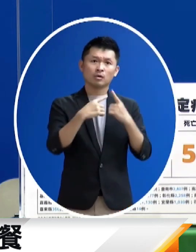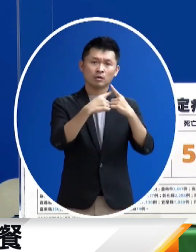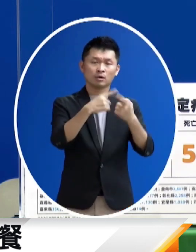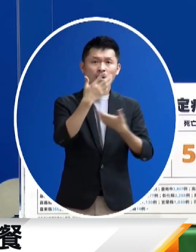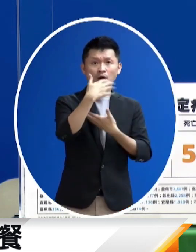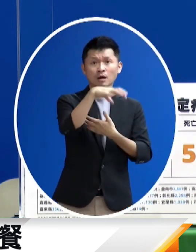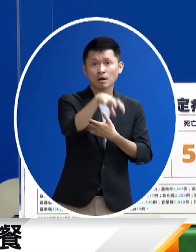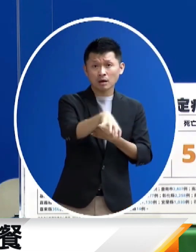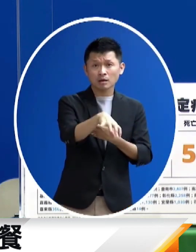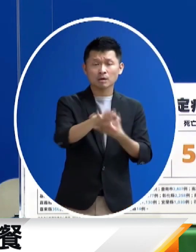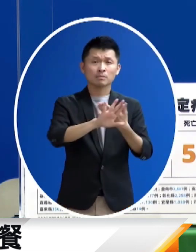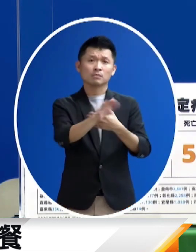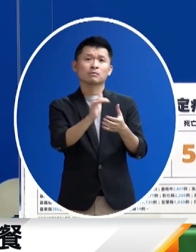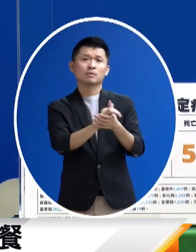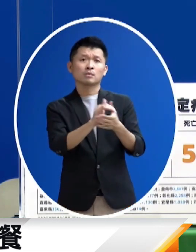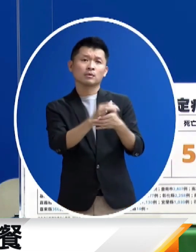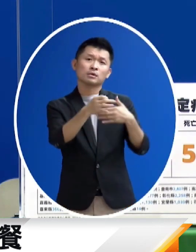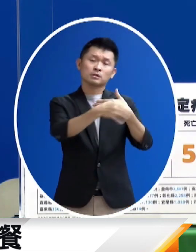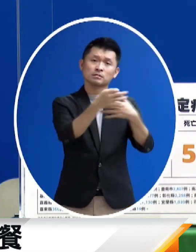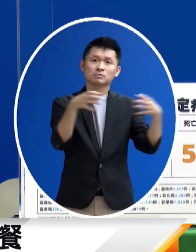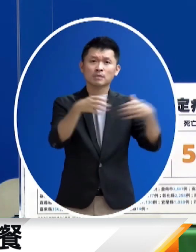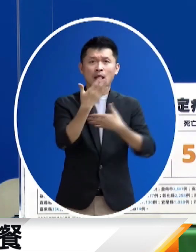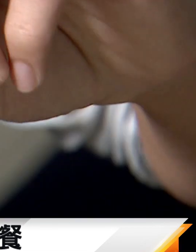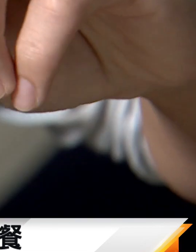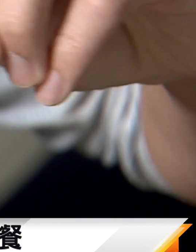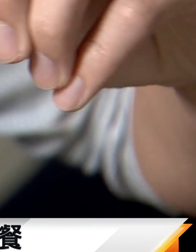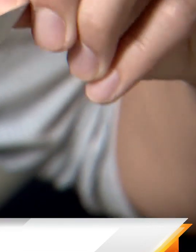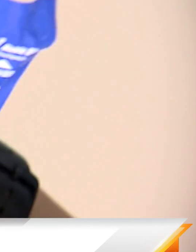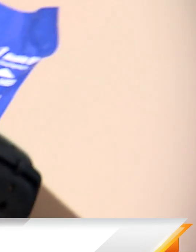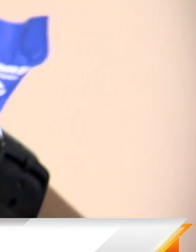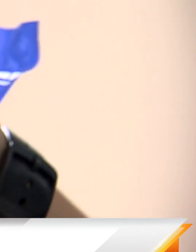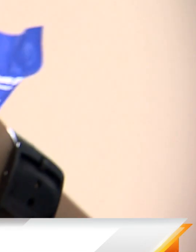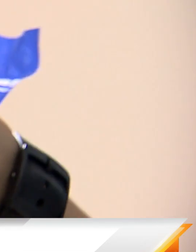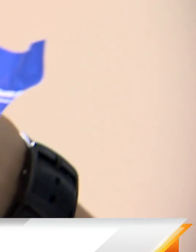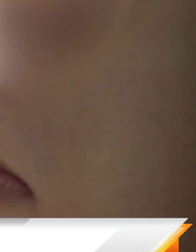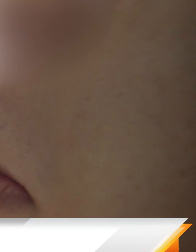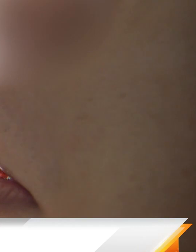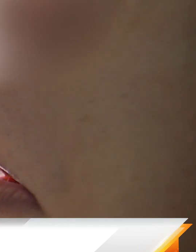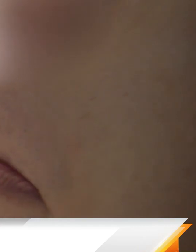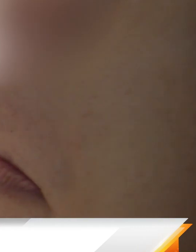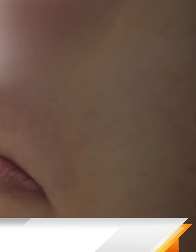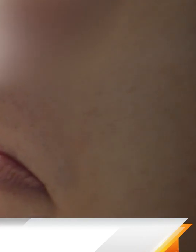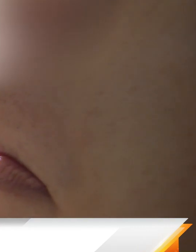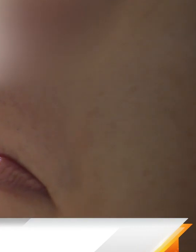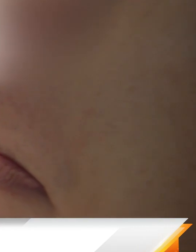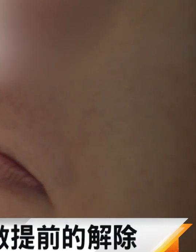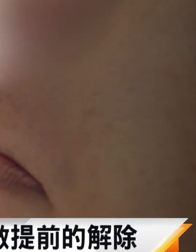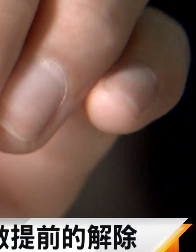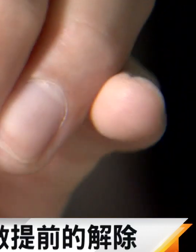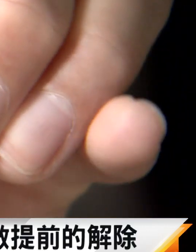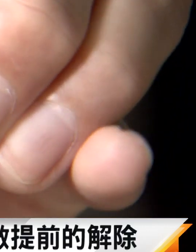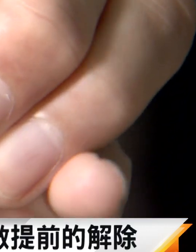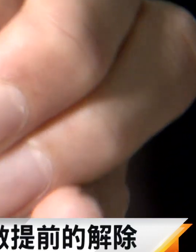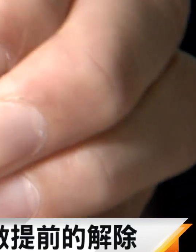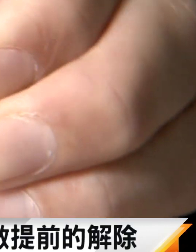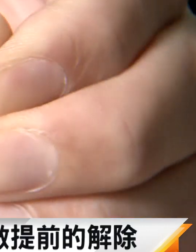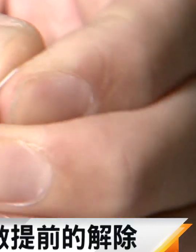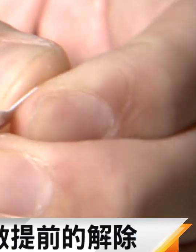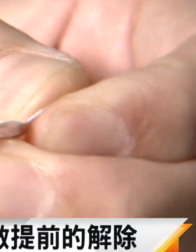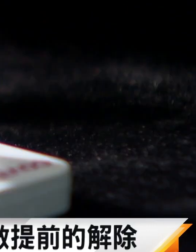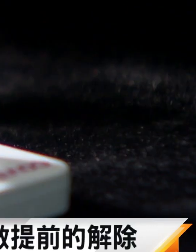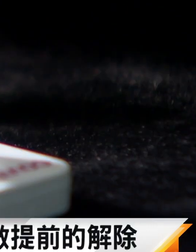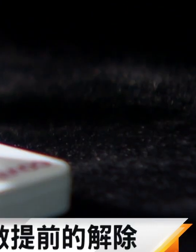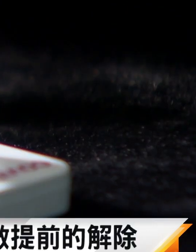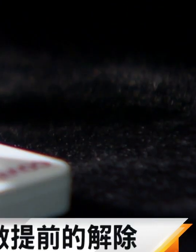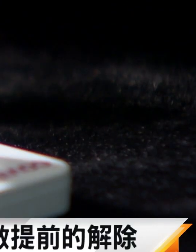跟这个其他的朋友亲友用餐哦，这个部分后七天的自主健康管理哦，用这个一次的家用快